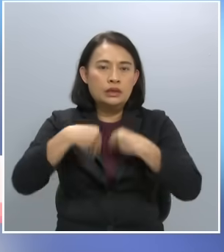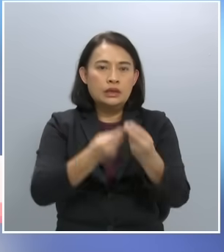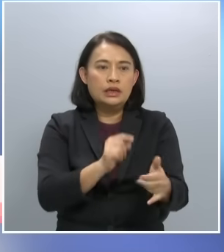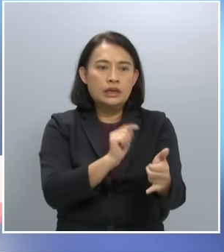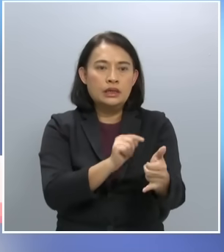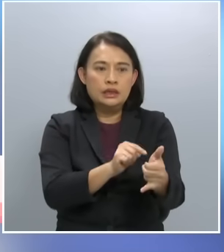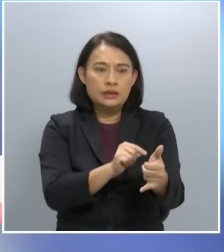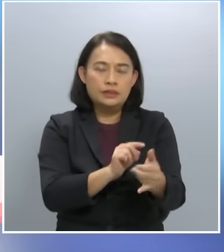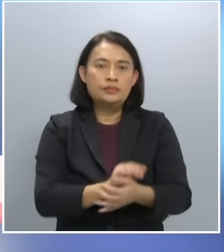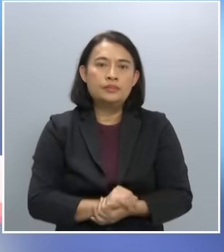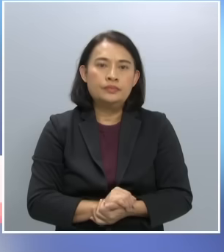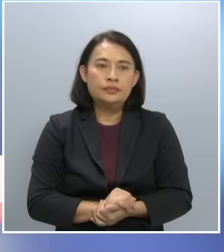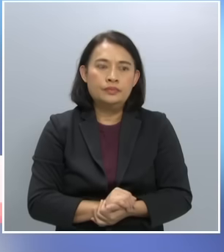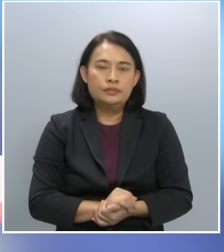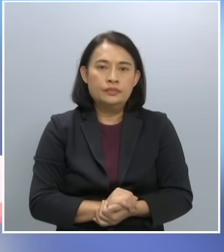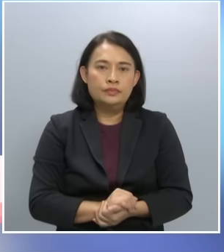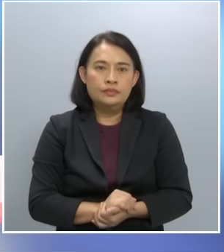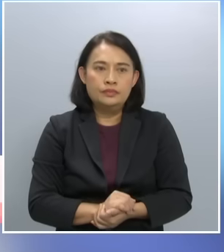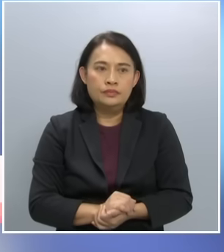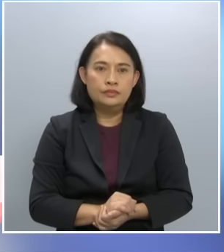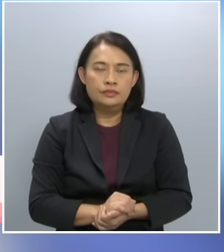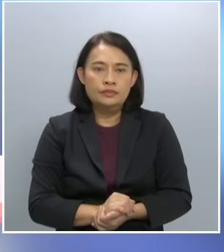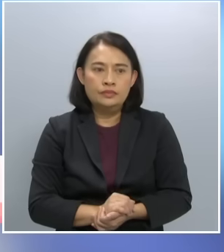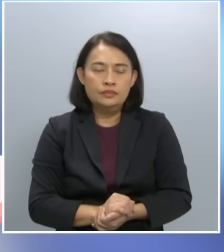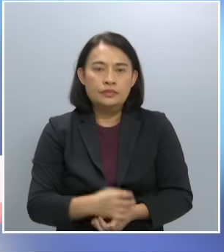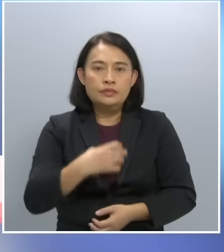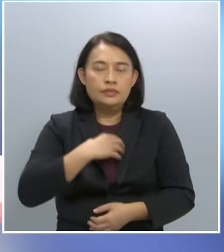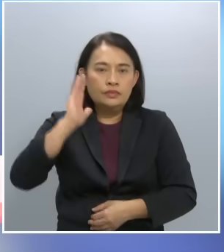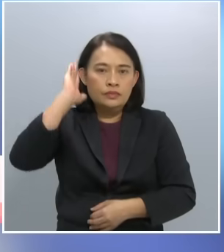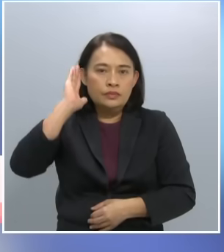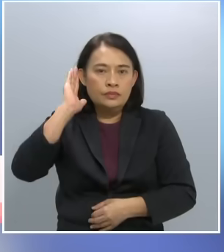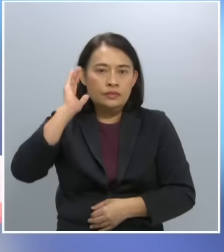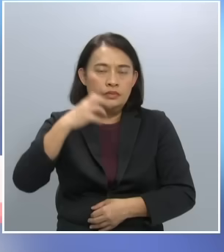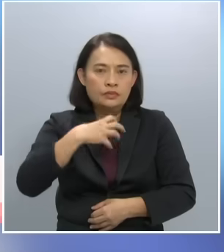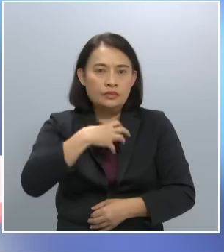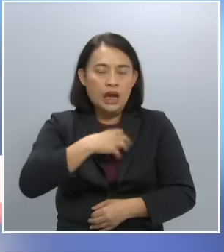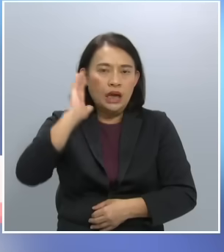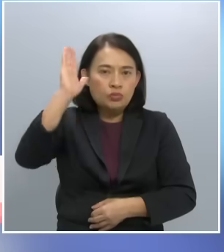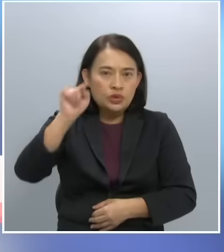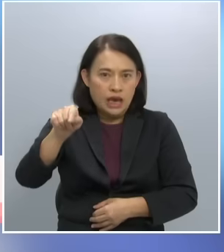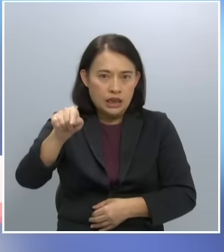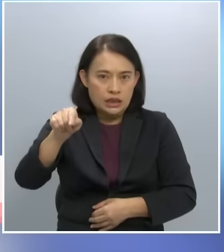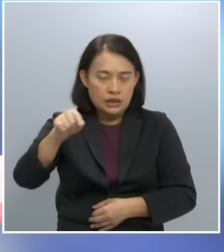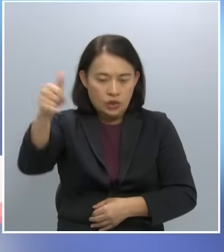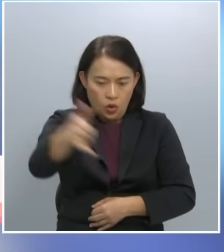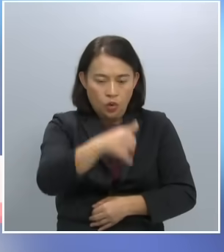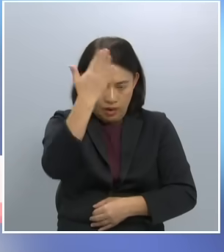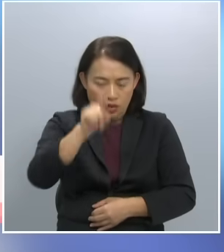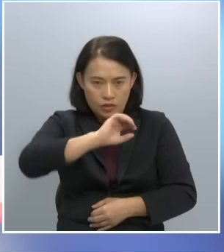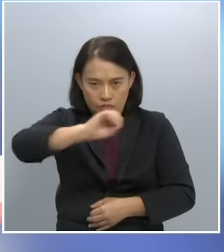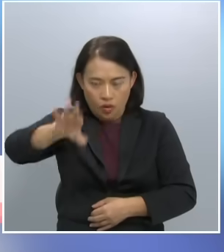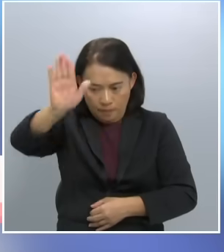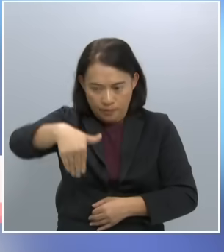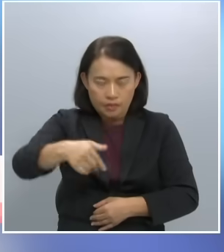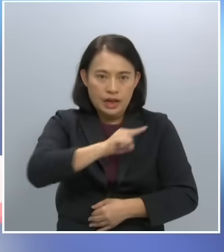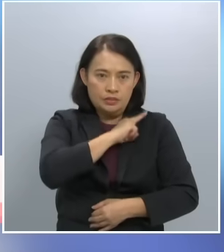ของคุณแพรวโดยการบอกว่าอยากให้ฝ่ายชายเนี่ยเ่อทางฝั่งของพีทบอกว่าอยากให้ฝ่ายชายเนี่ยออกมาก่อนค่ะออกมารับ